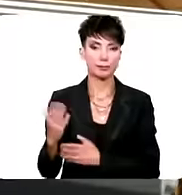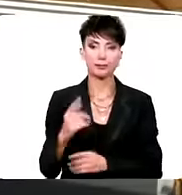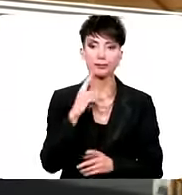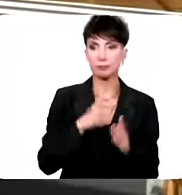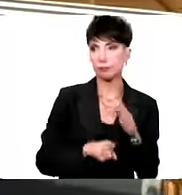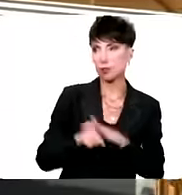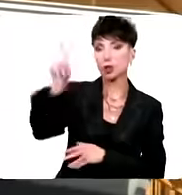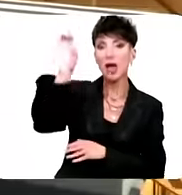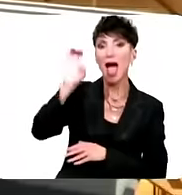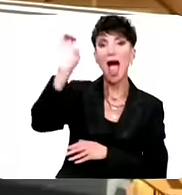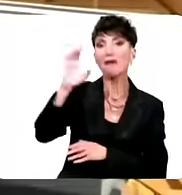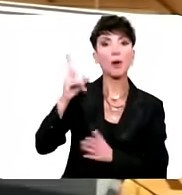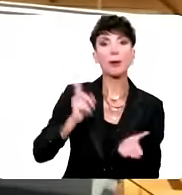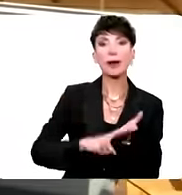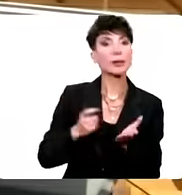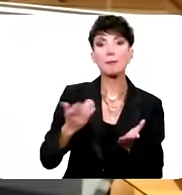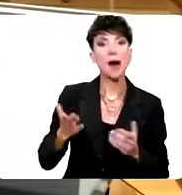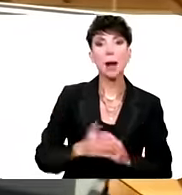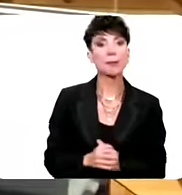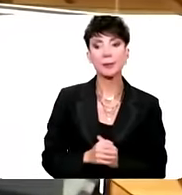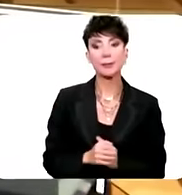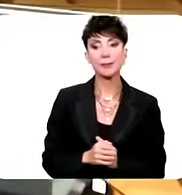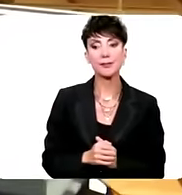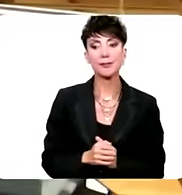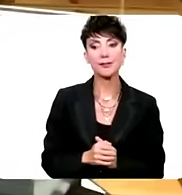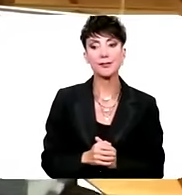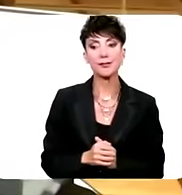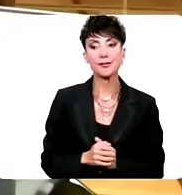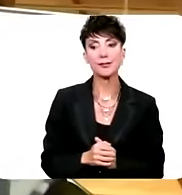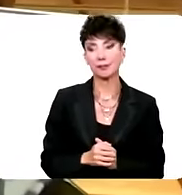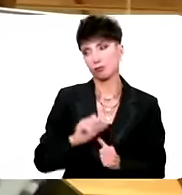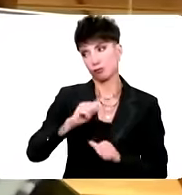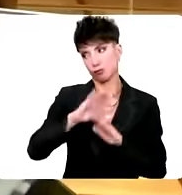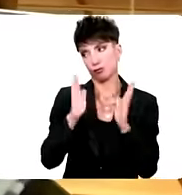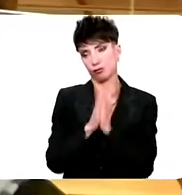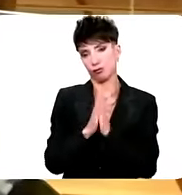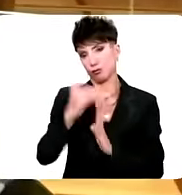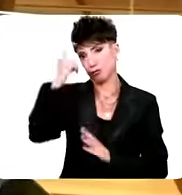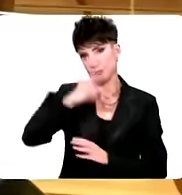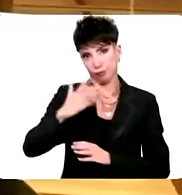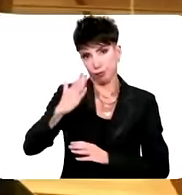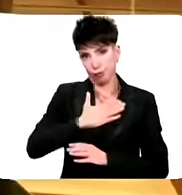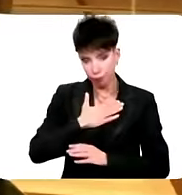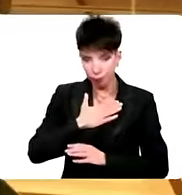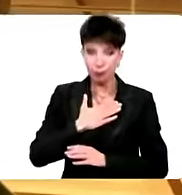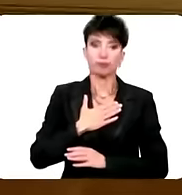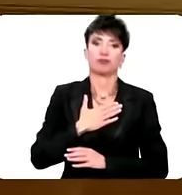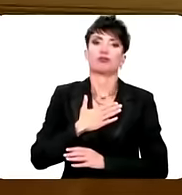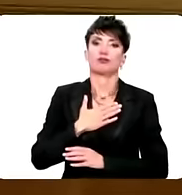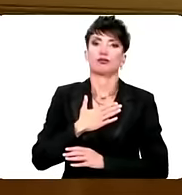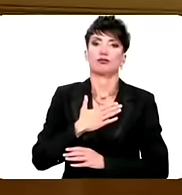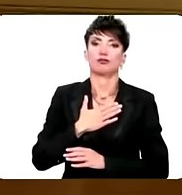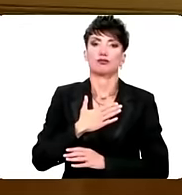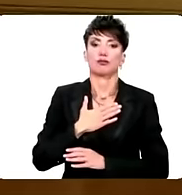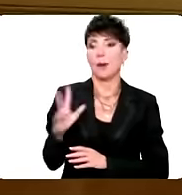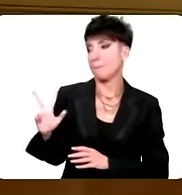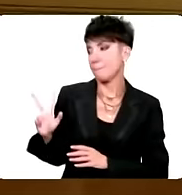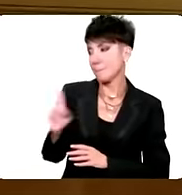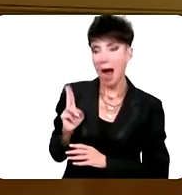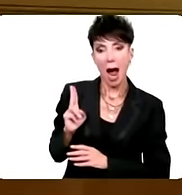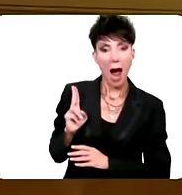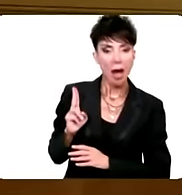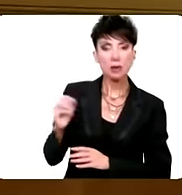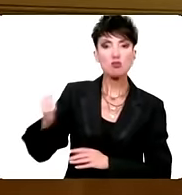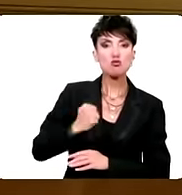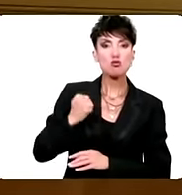κάνουμε. Καταρχάς, θα είμαι ένας εκ των δύο διαπραγματευτών μαζί με τον Πολωνό Πρωθυπουργό,